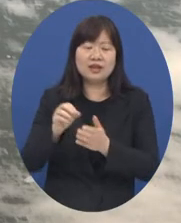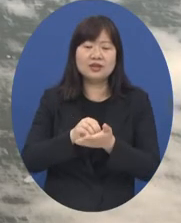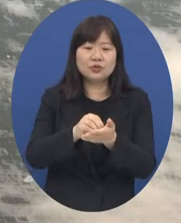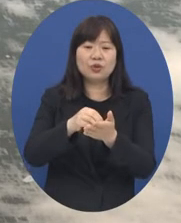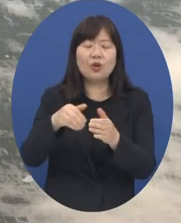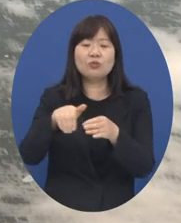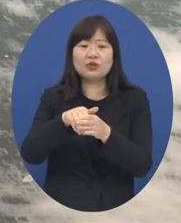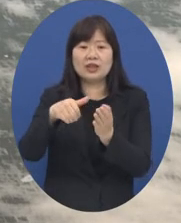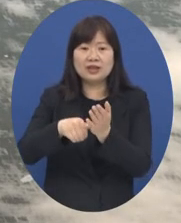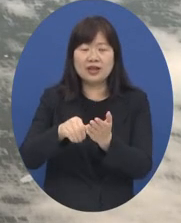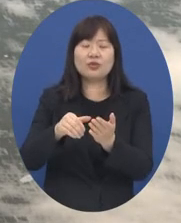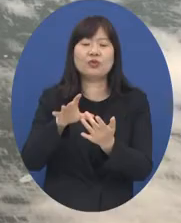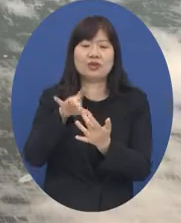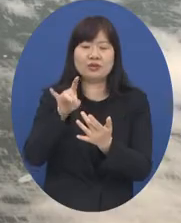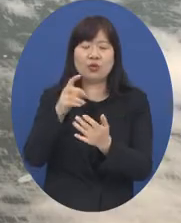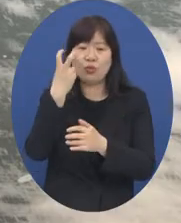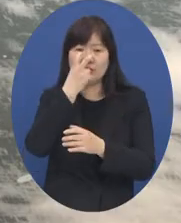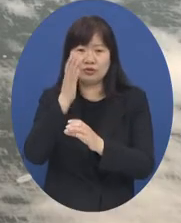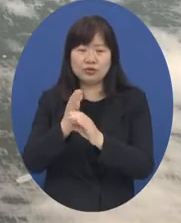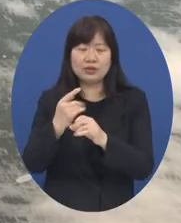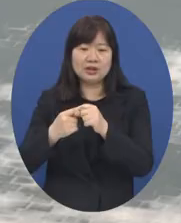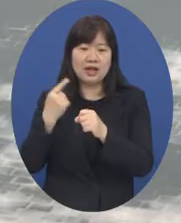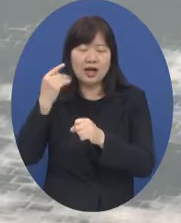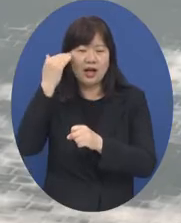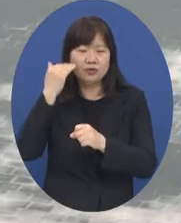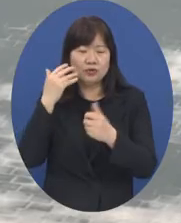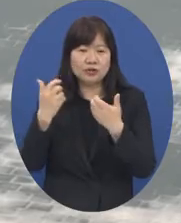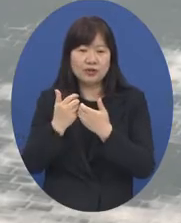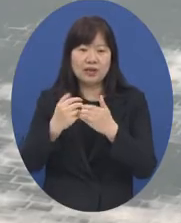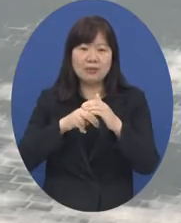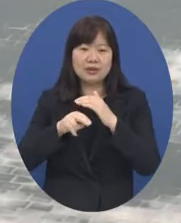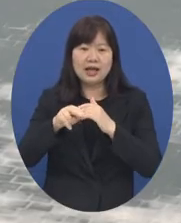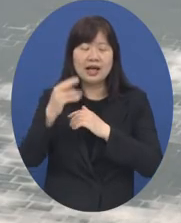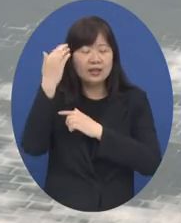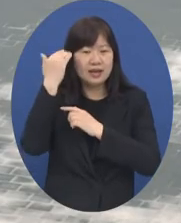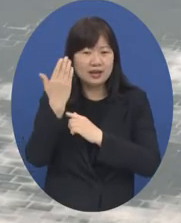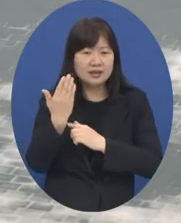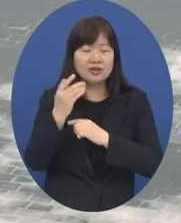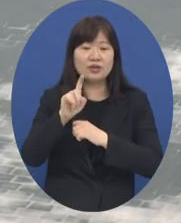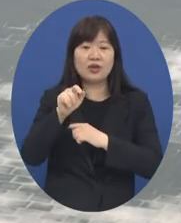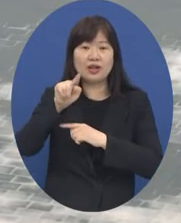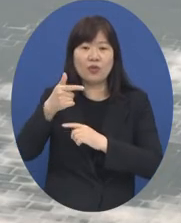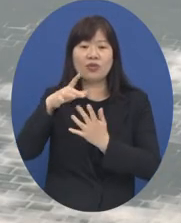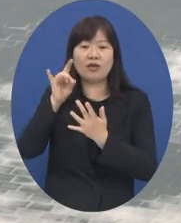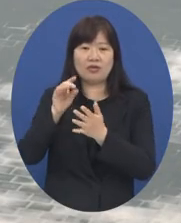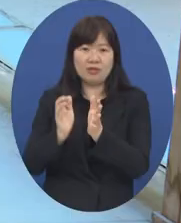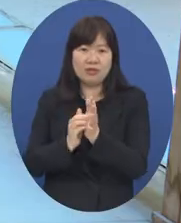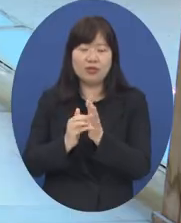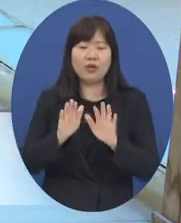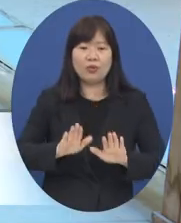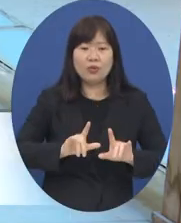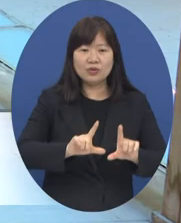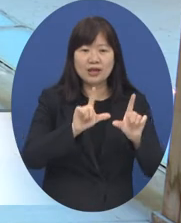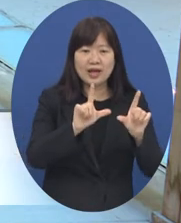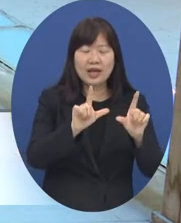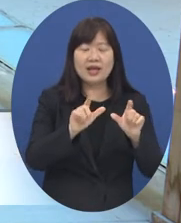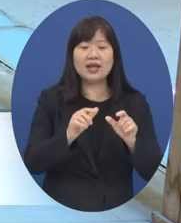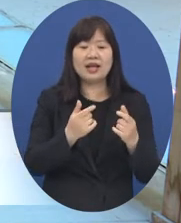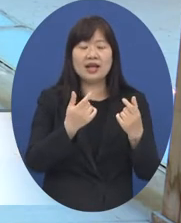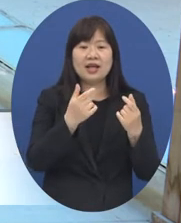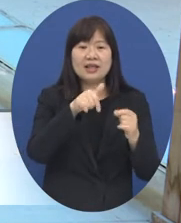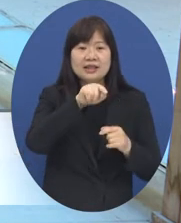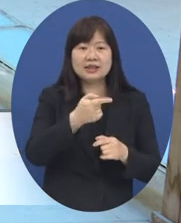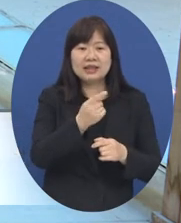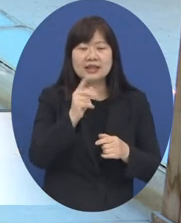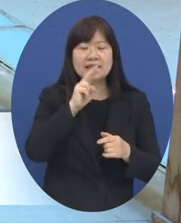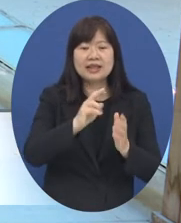선정해 관리하고 있습니다. 지난해에는 한국전쟁 피난민 태극기 등 11건을 선정했고, 올해는 근화창가